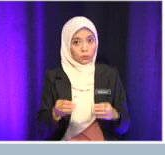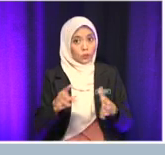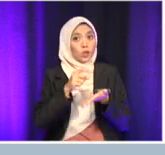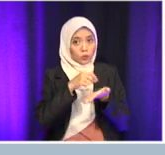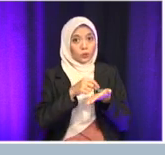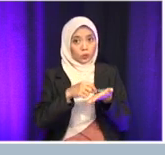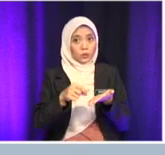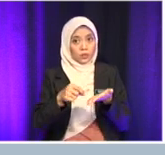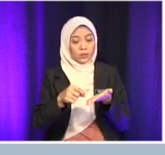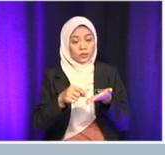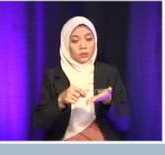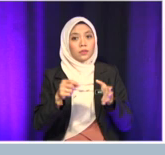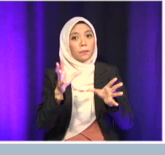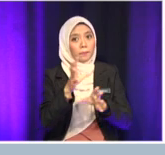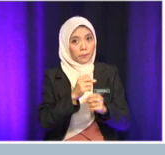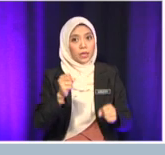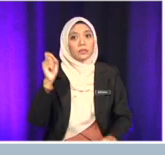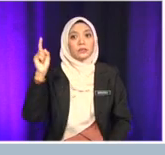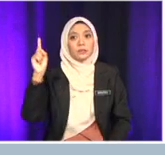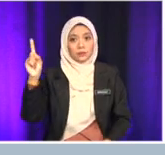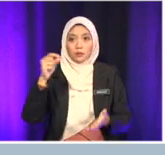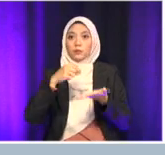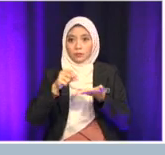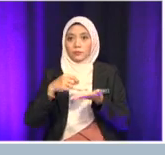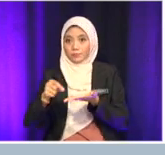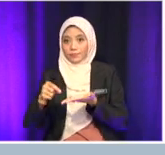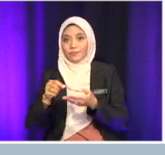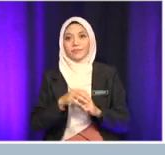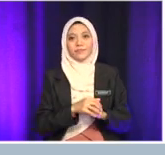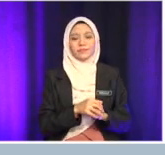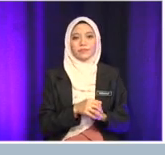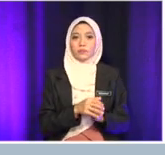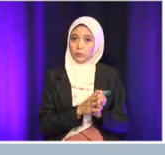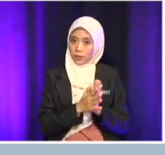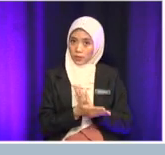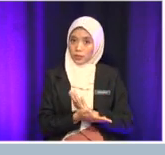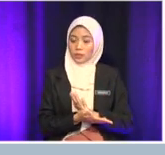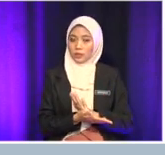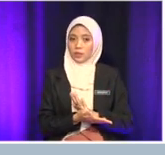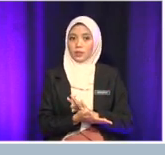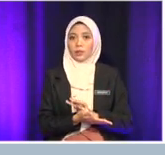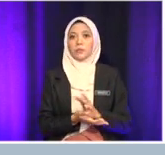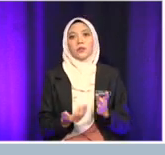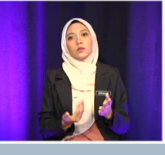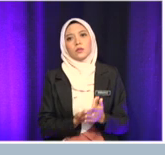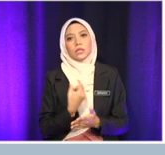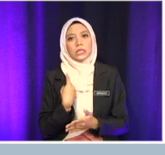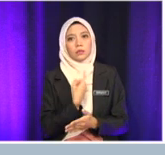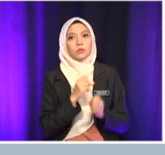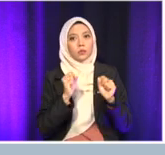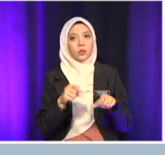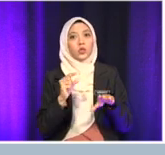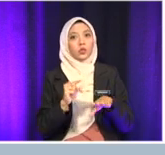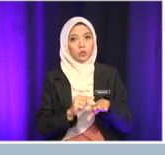dapat lagi satu maka Oke dah selesai saat ini maka daripada persamaan tadi barulah kita boleh menggunakan